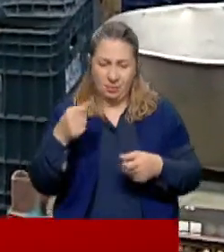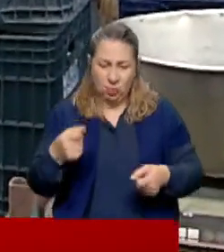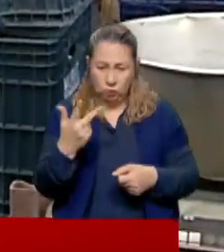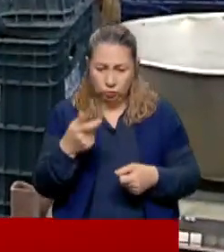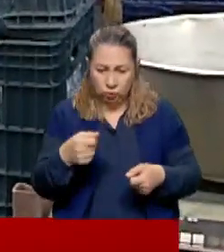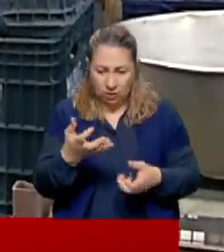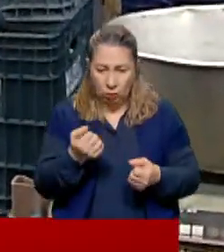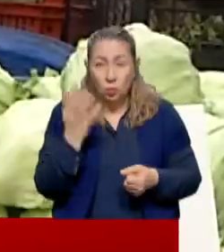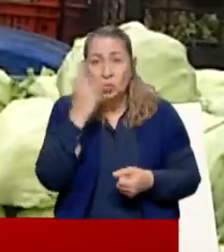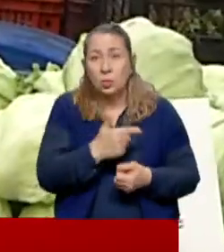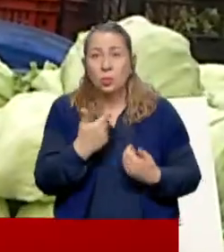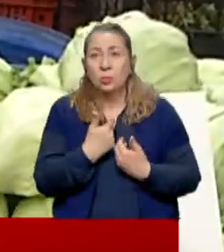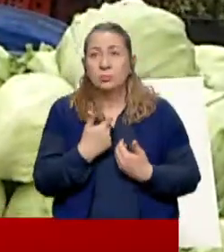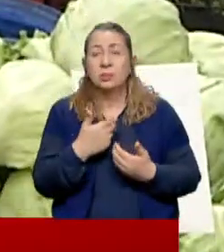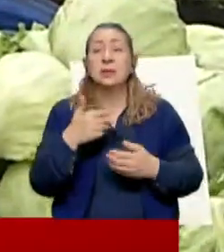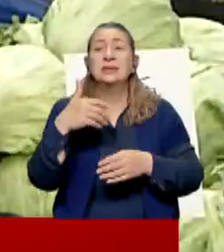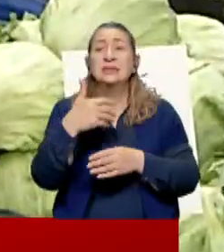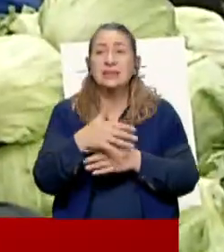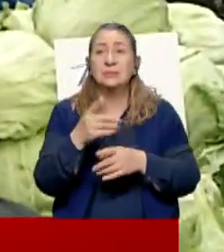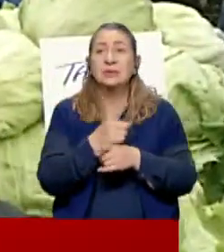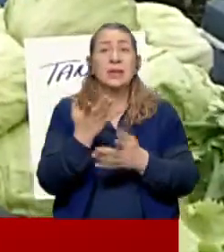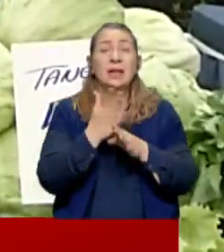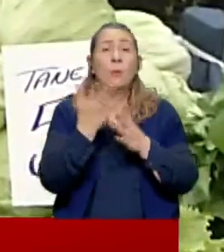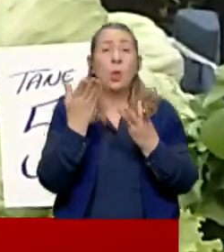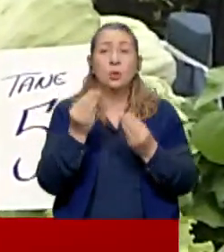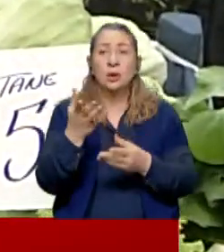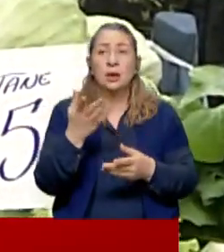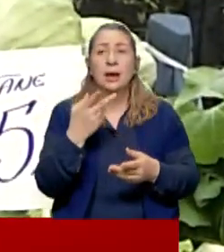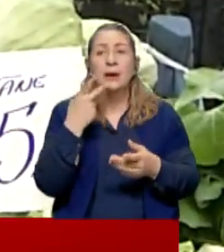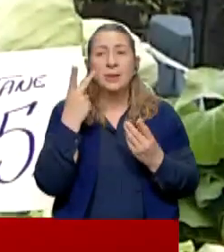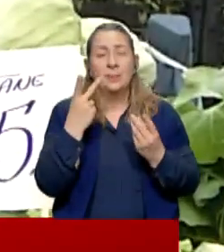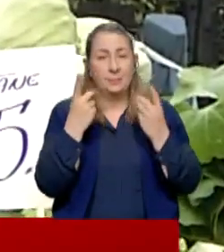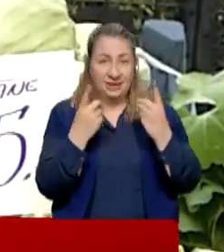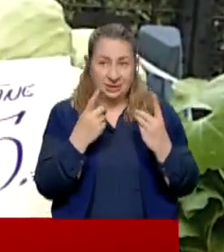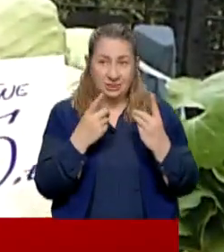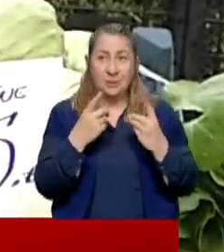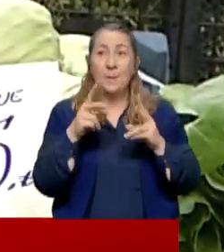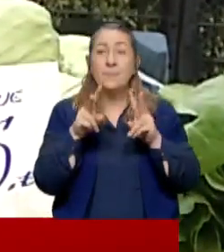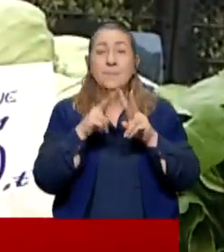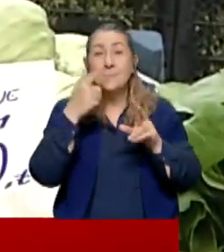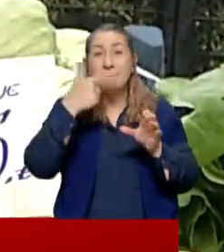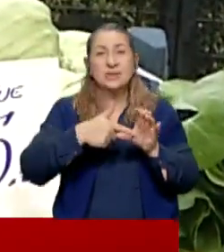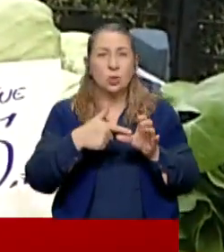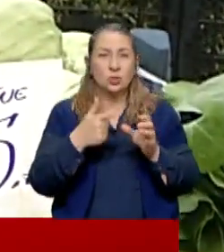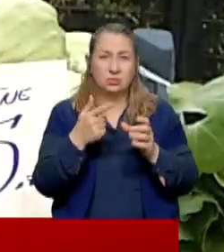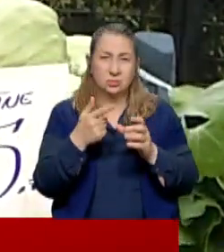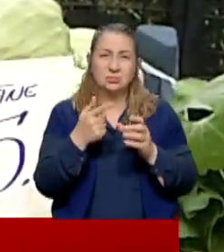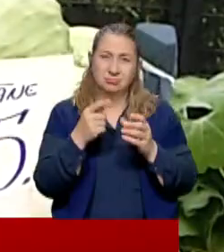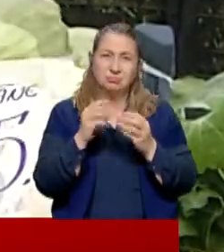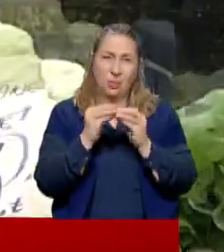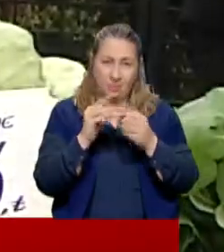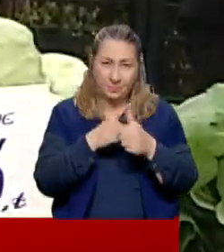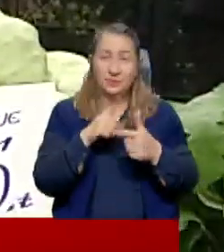Ben utanıyorum hiç neden böyle olduğunu abla Birincisi biraz mazotun etkisi var